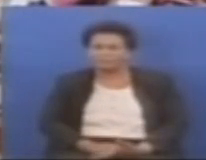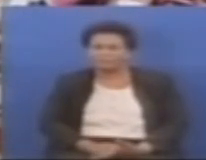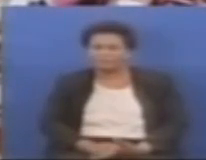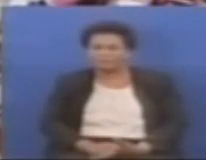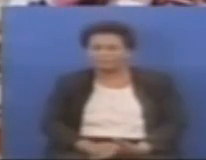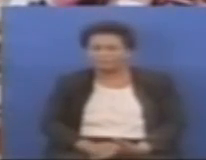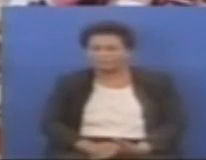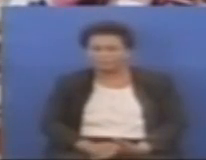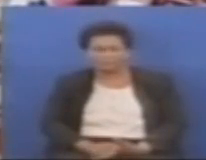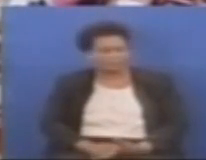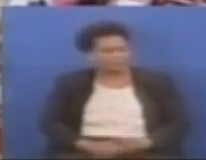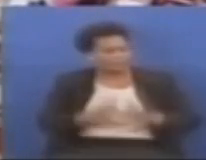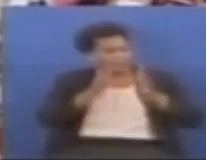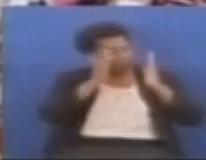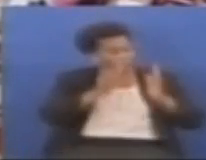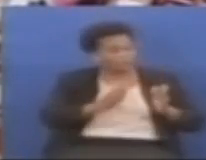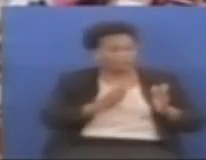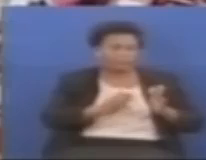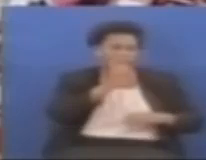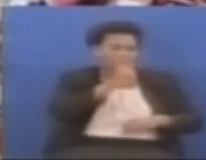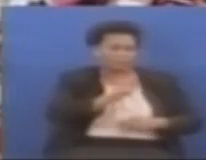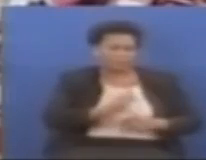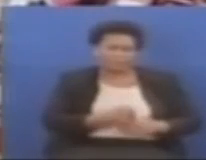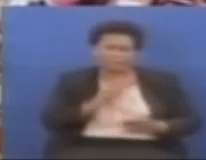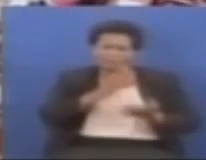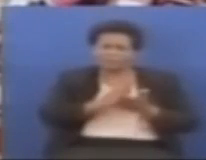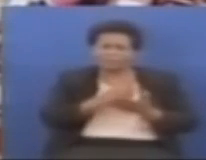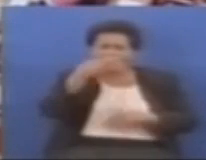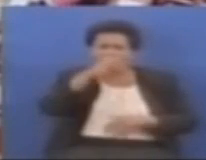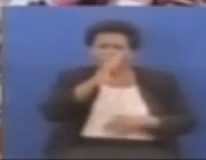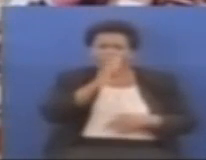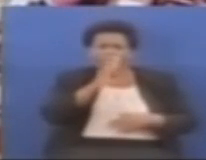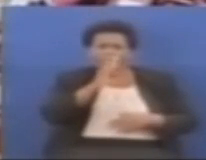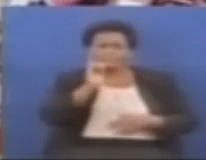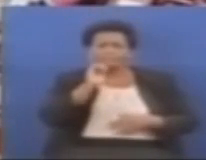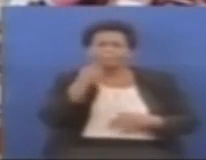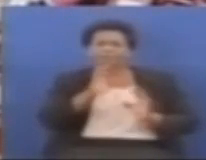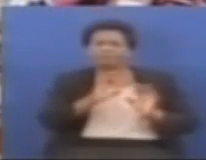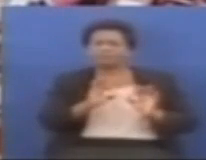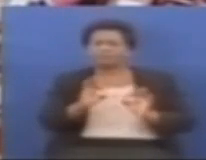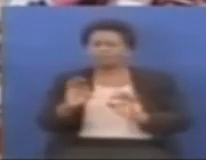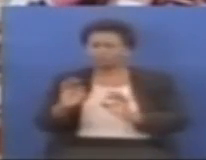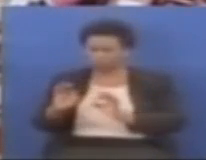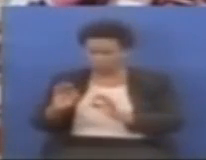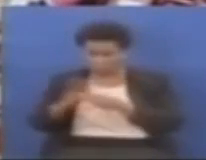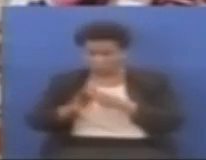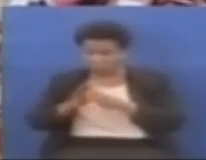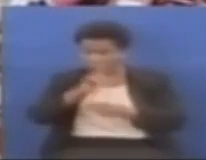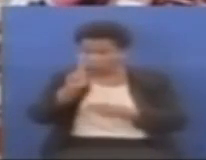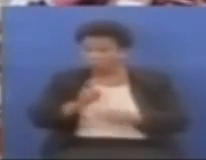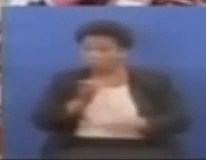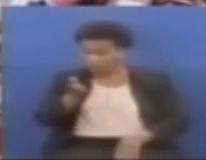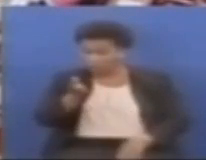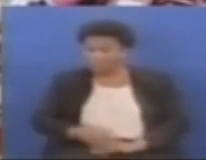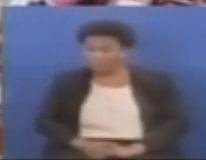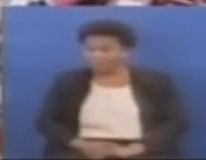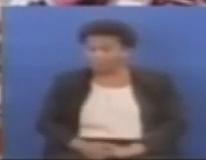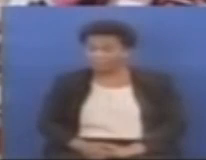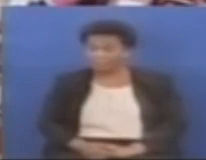hundi kuandikwa kwa wanufaika wote pamoja kujali jinsi yao.